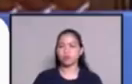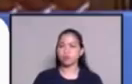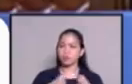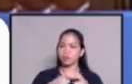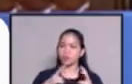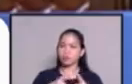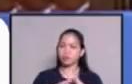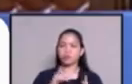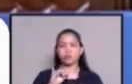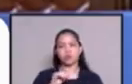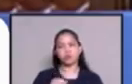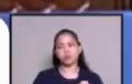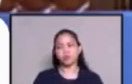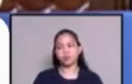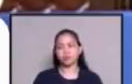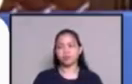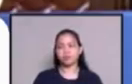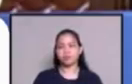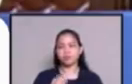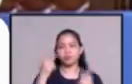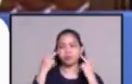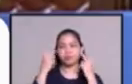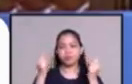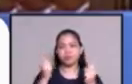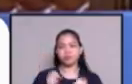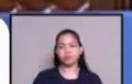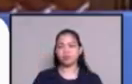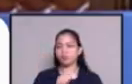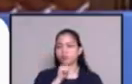Even if I am just a president.